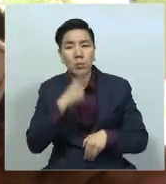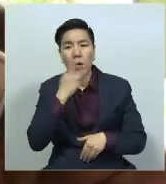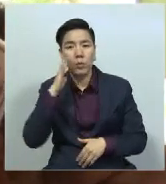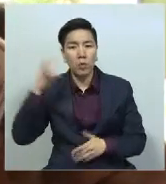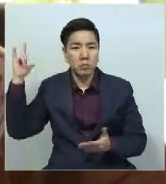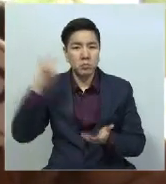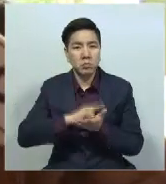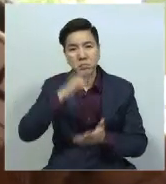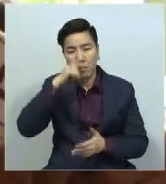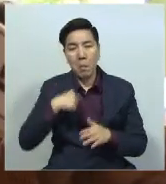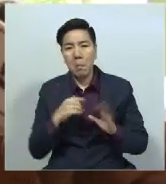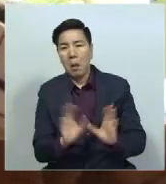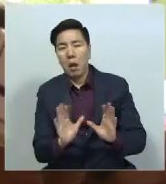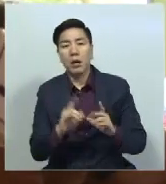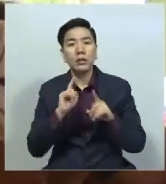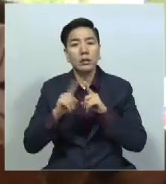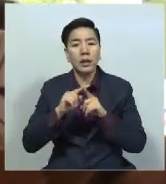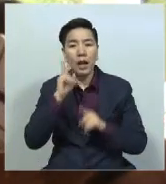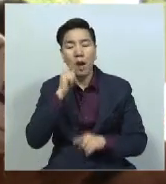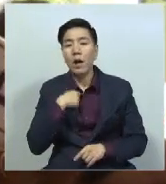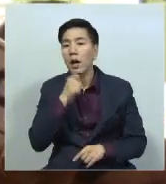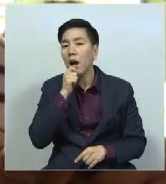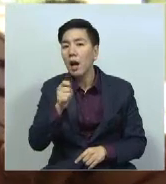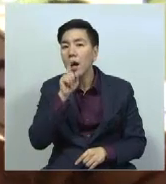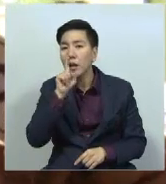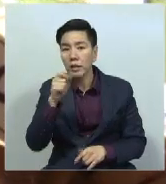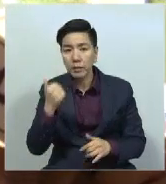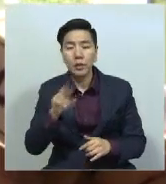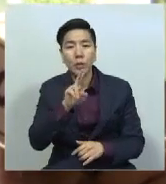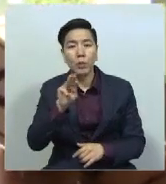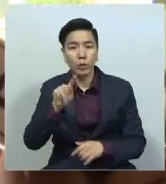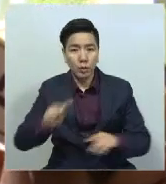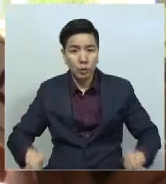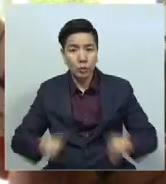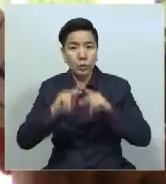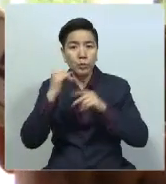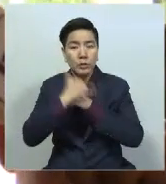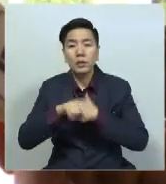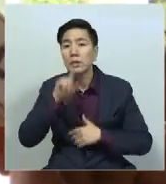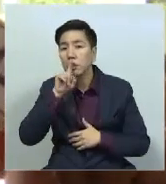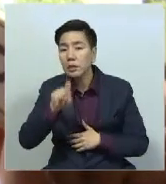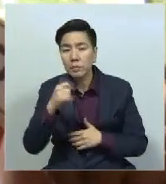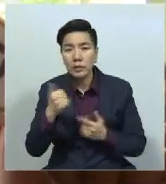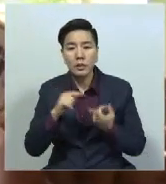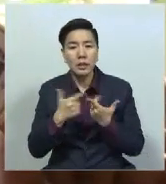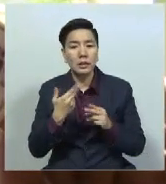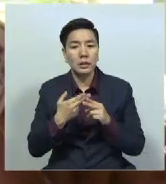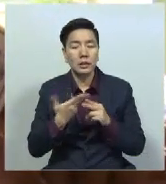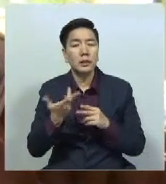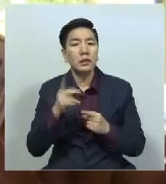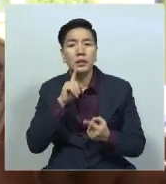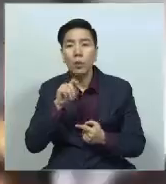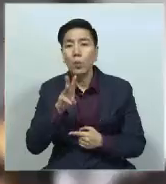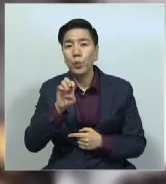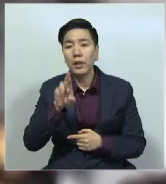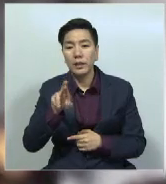บอกว่าจะไม่เดินทางมาประเทศไทยก็นักข่าวก็เลยไปสอบถามจากท่านนี้ค่ะรัฐมนตรีว่าการกระทรวงการท่องเที่ยวและกีฬานายวีรศักดิ์โคสุรัต